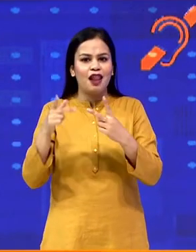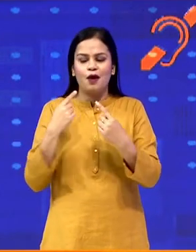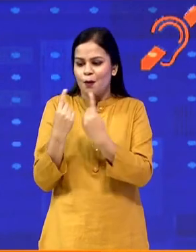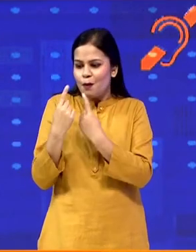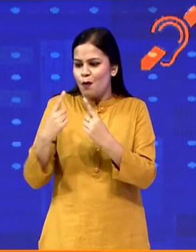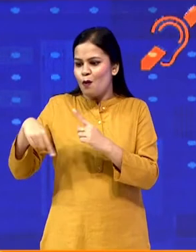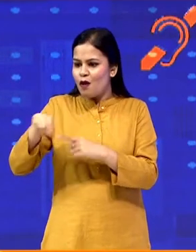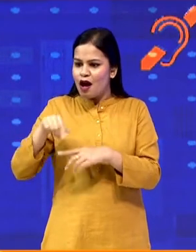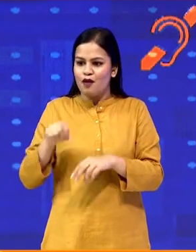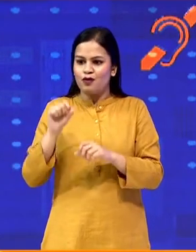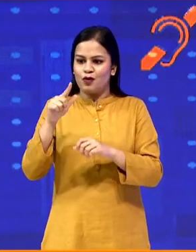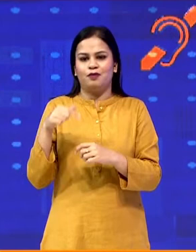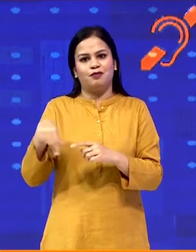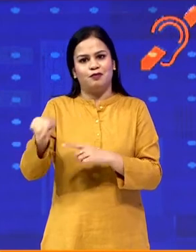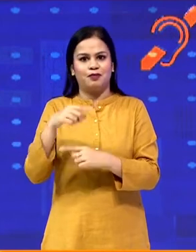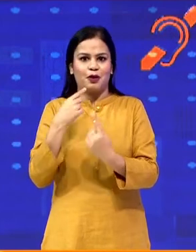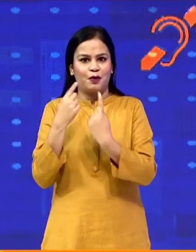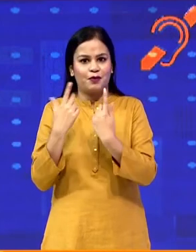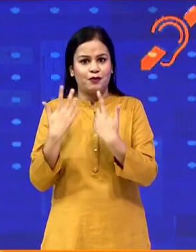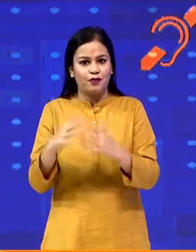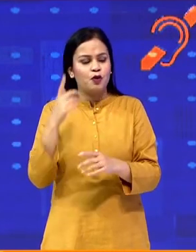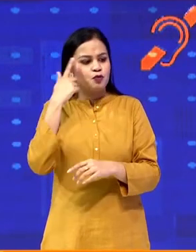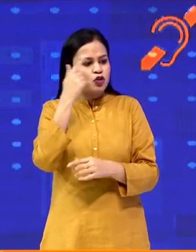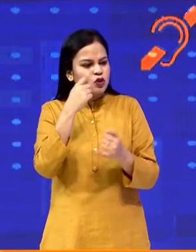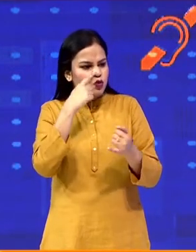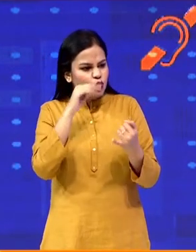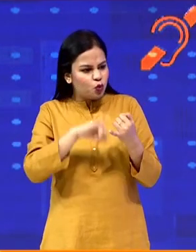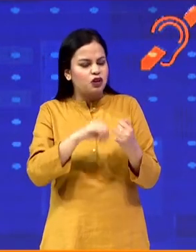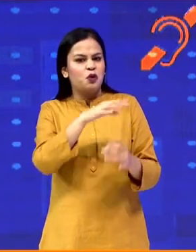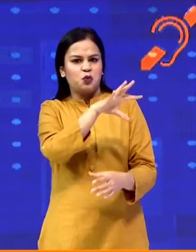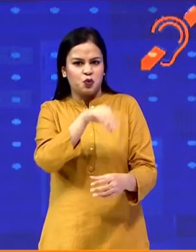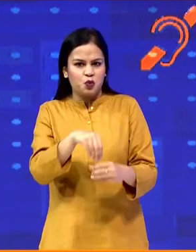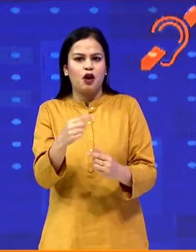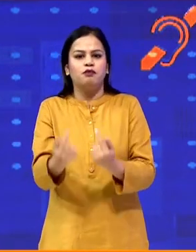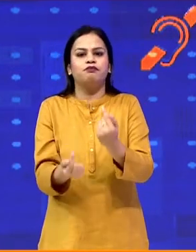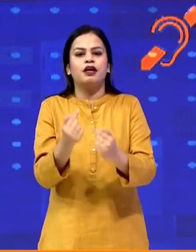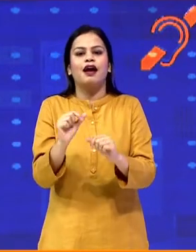चर्चा हुई थी उनको राजनीति मिला नहीं